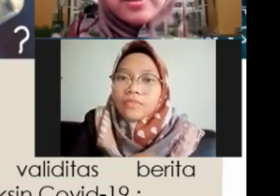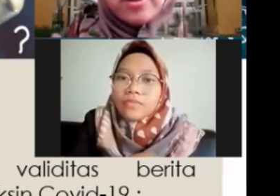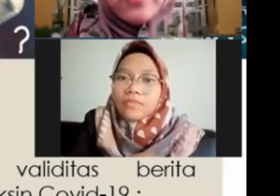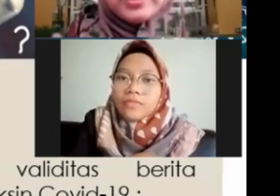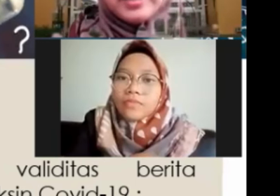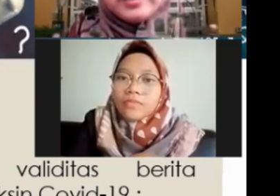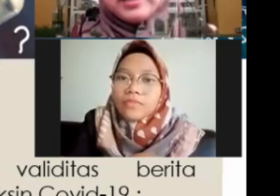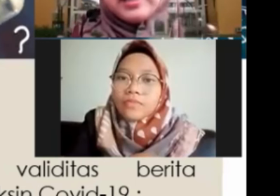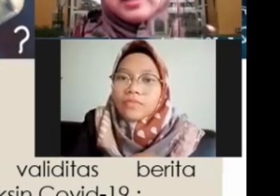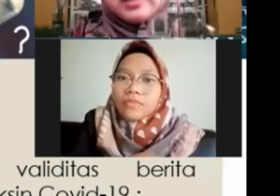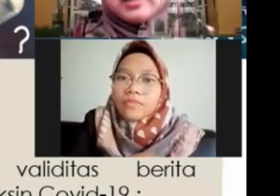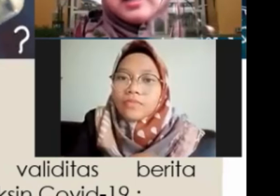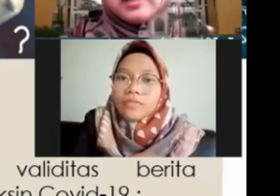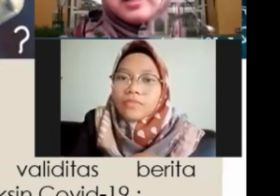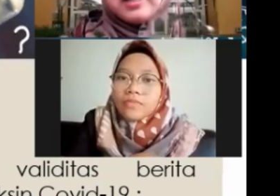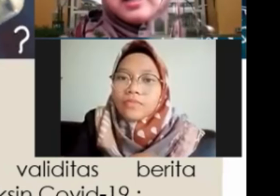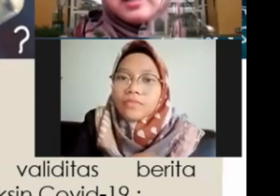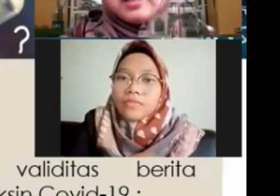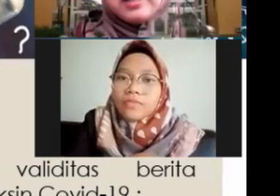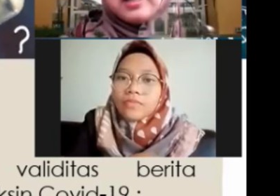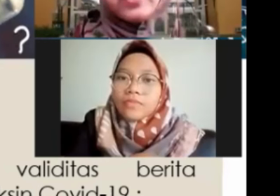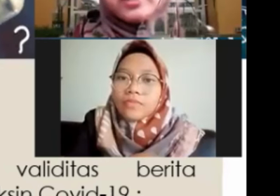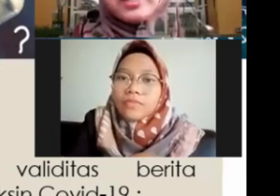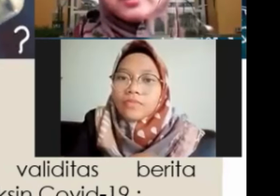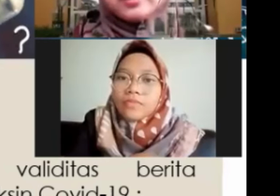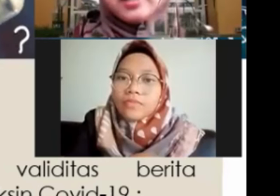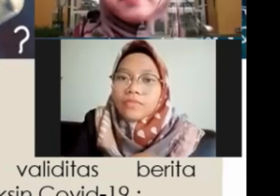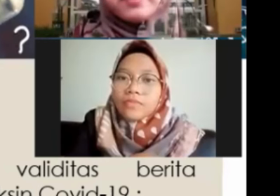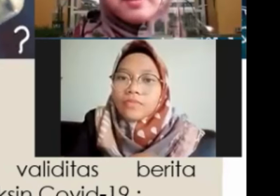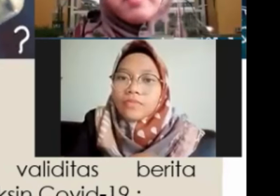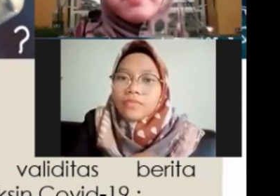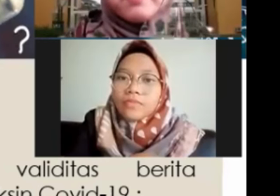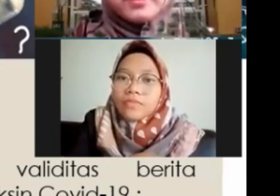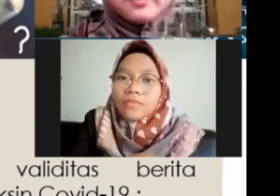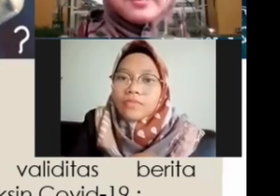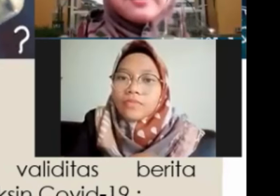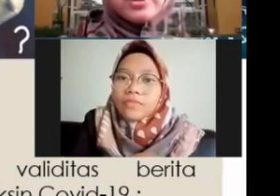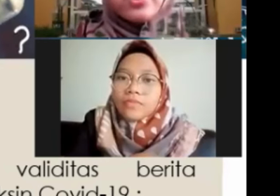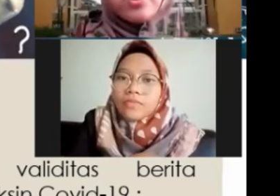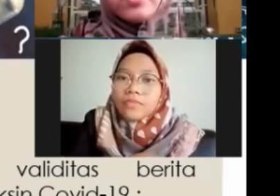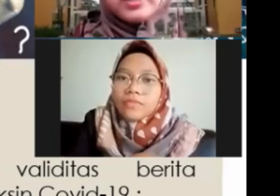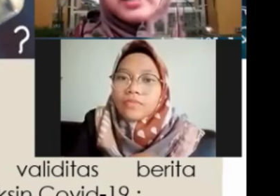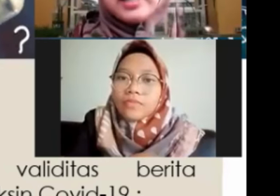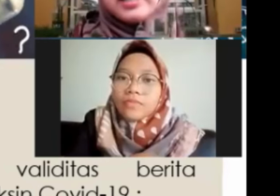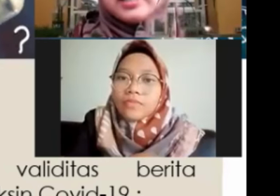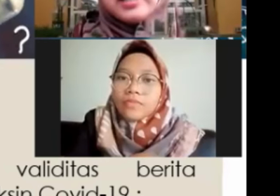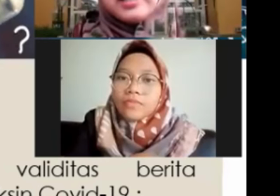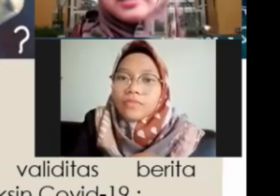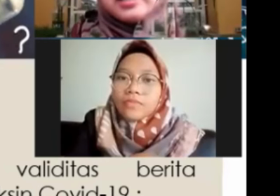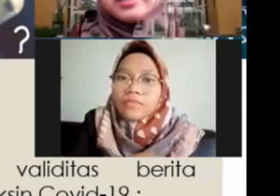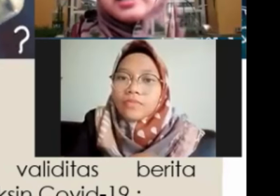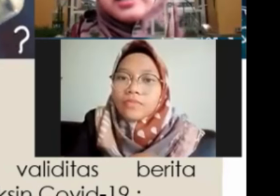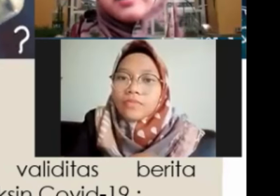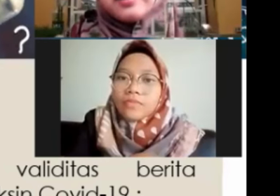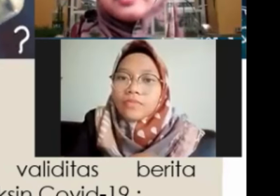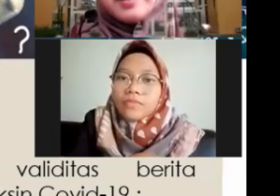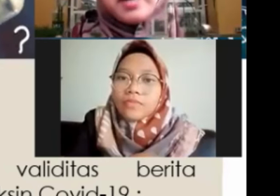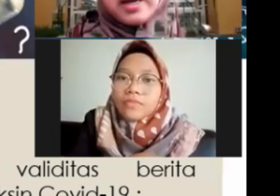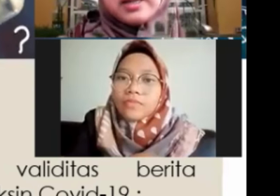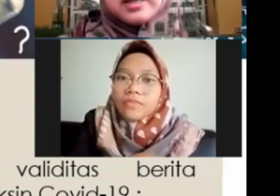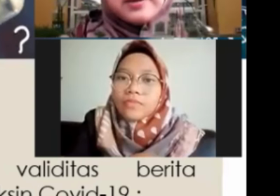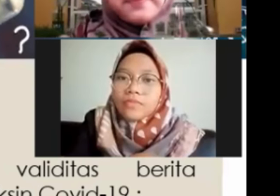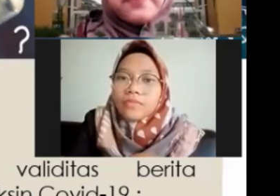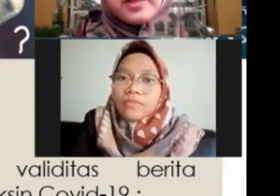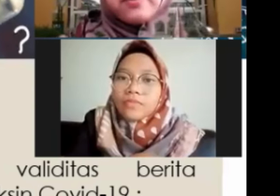penyakit COVID-19. Sehingga secara umum, vaksin COVID-19 ini yang pertama memiliki kandungan komponen yang